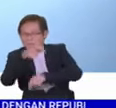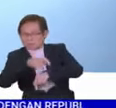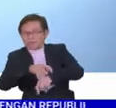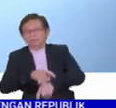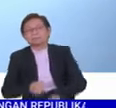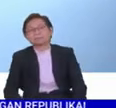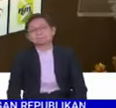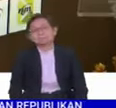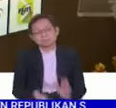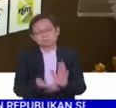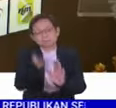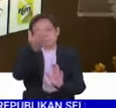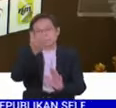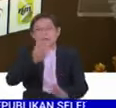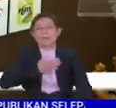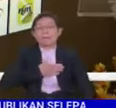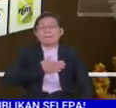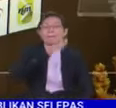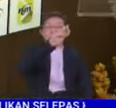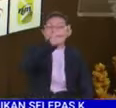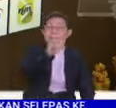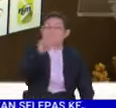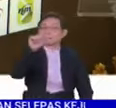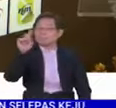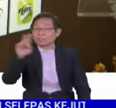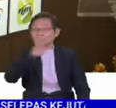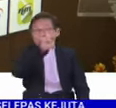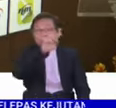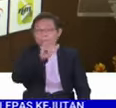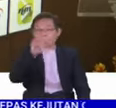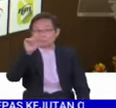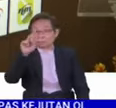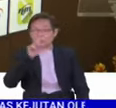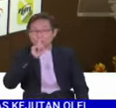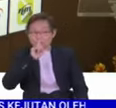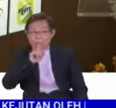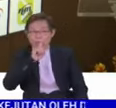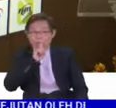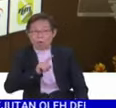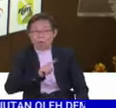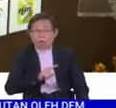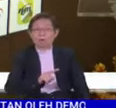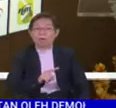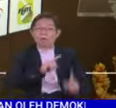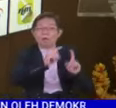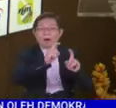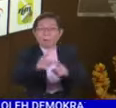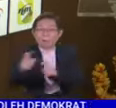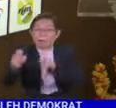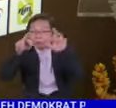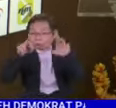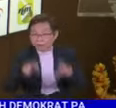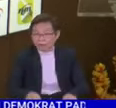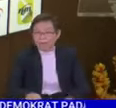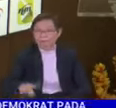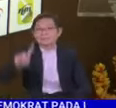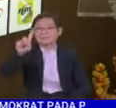lagi. MyTV sebenarnya memberi kepada rakyat satu